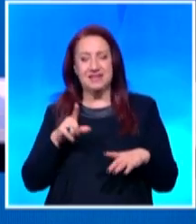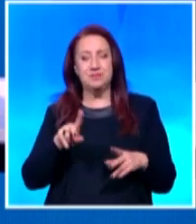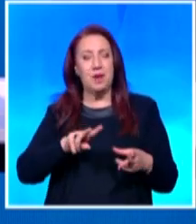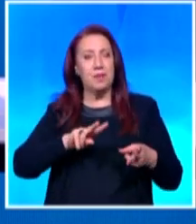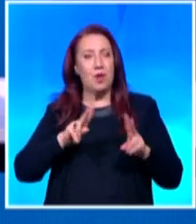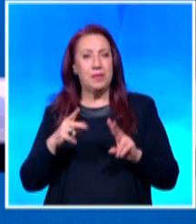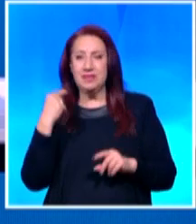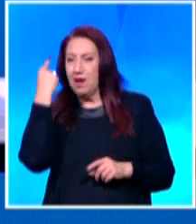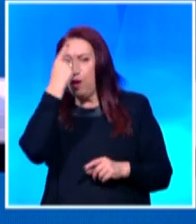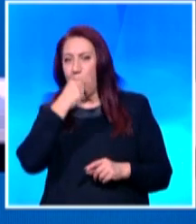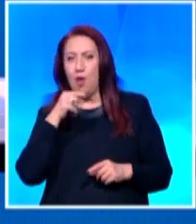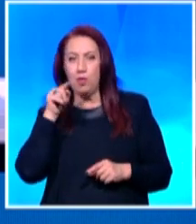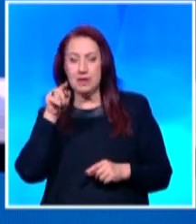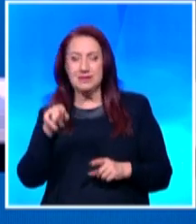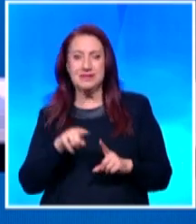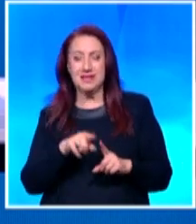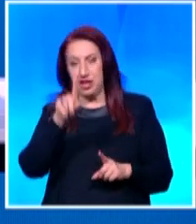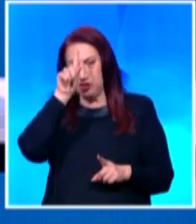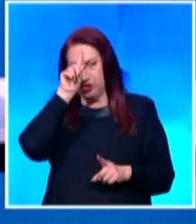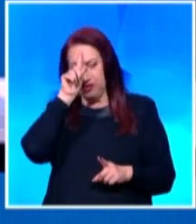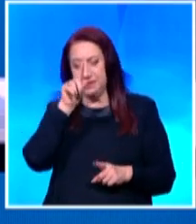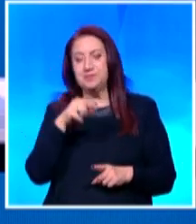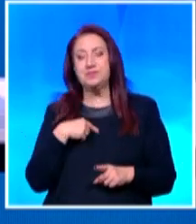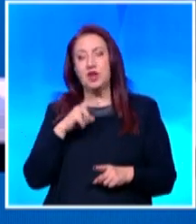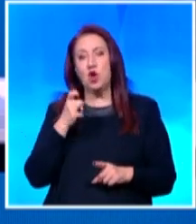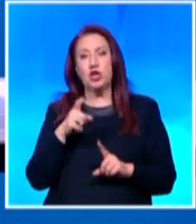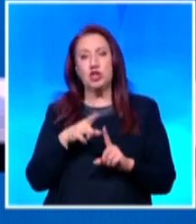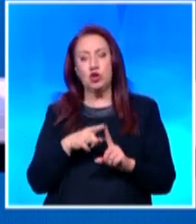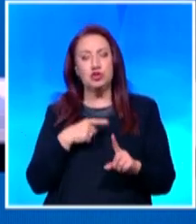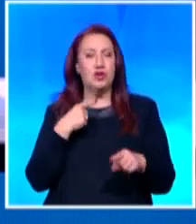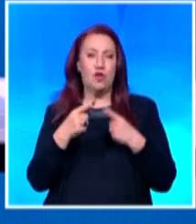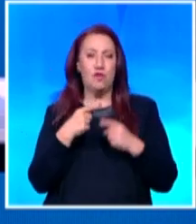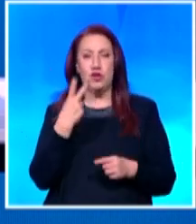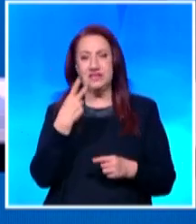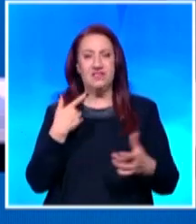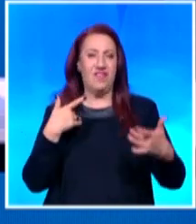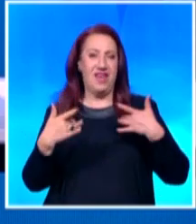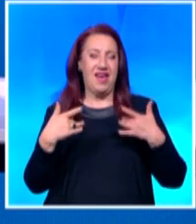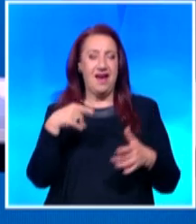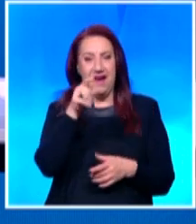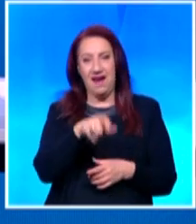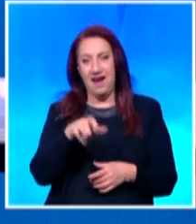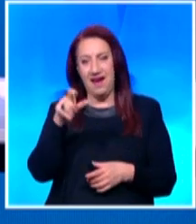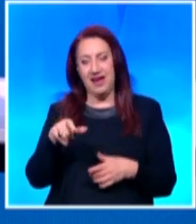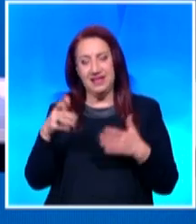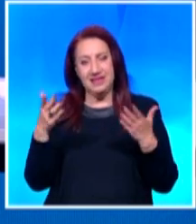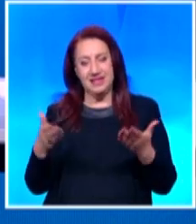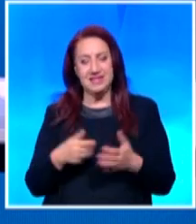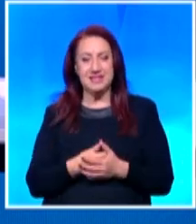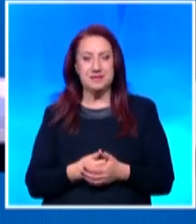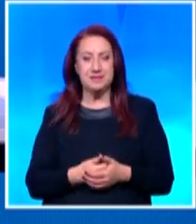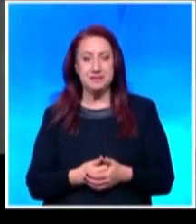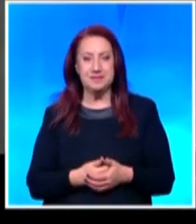разговаря с две от звездите на сериала, актрисите Кристин Дейвис в ролята на Шалот и Сара Рамирес в ролята на Чет